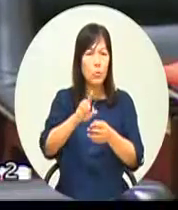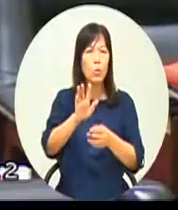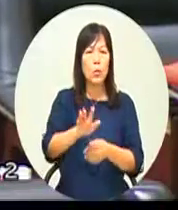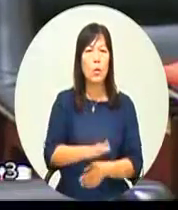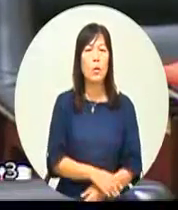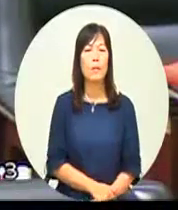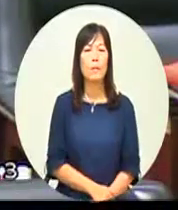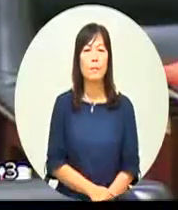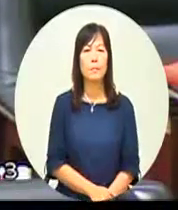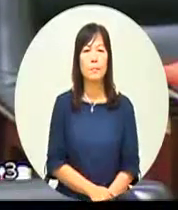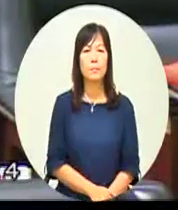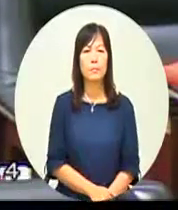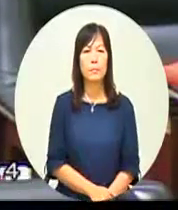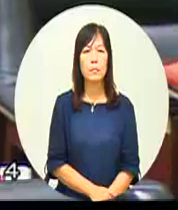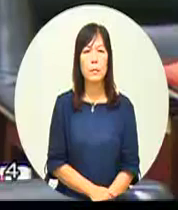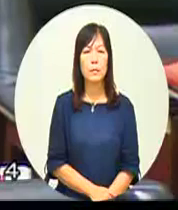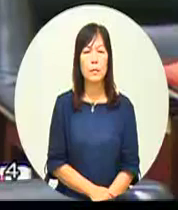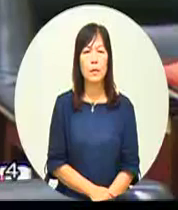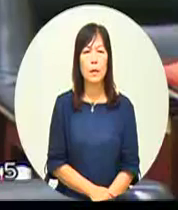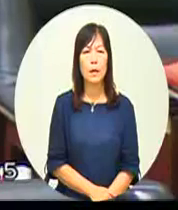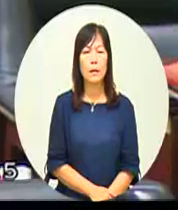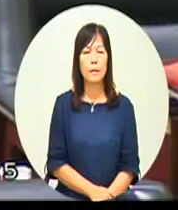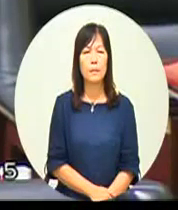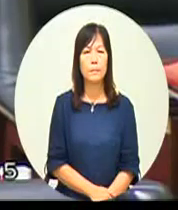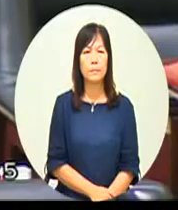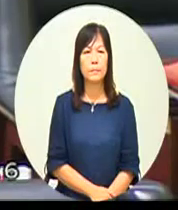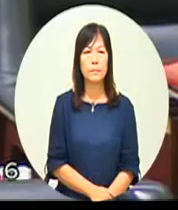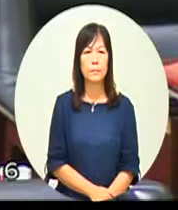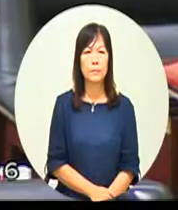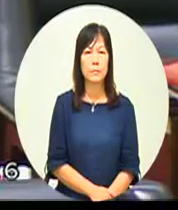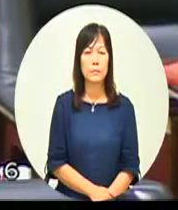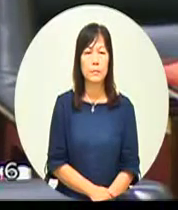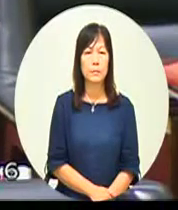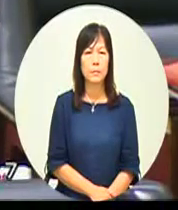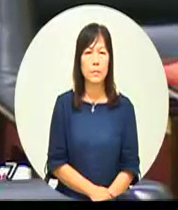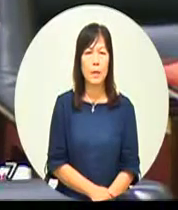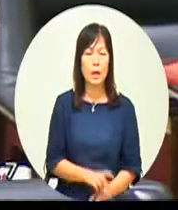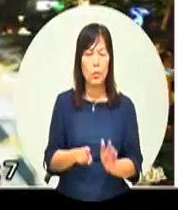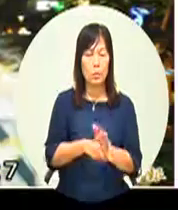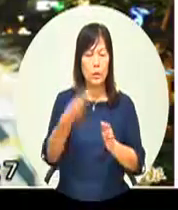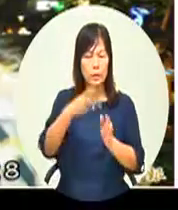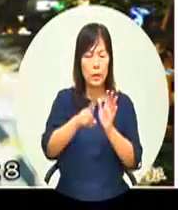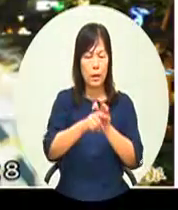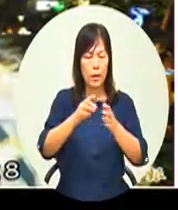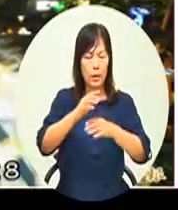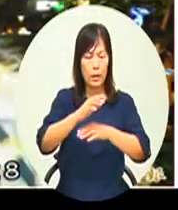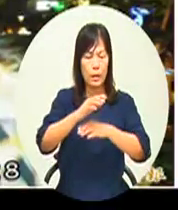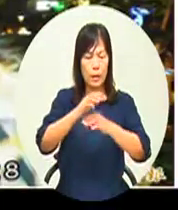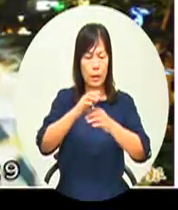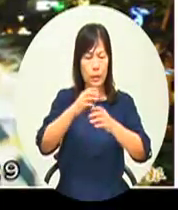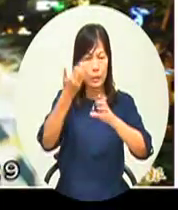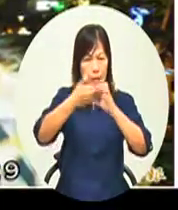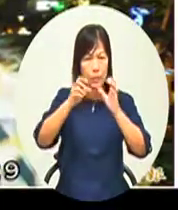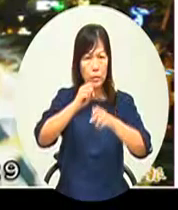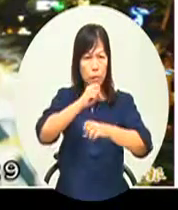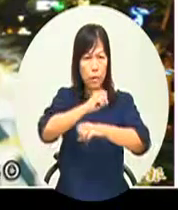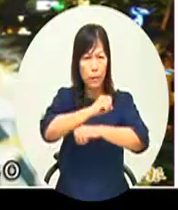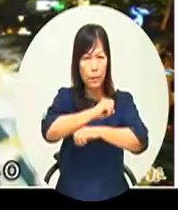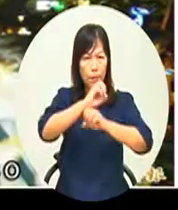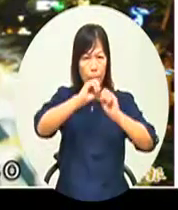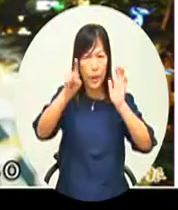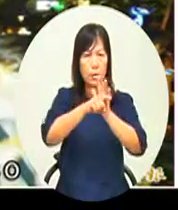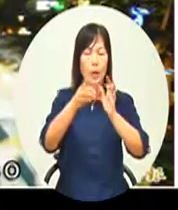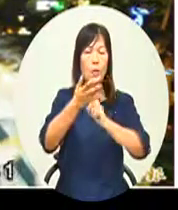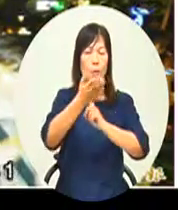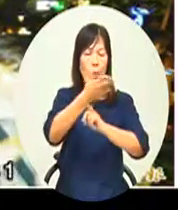无限哦。啊，你叫我个啊，提出这个民事的新闻报道。我们的旗津